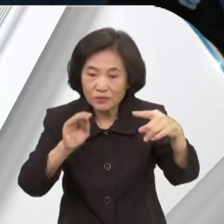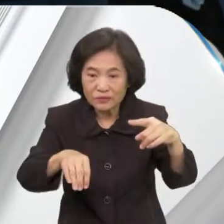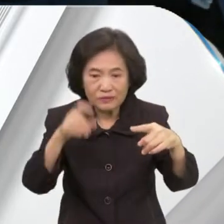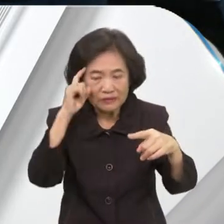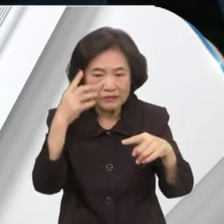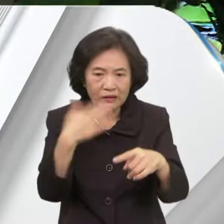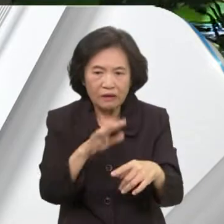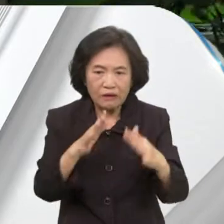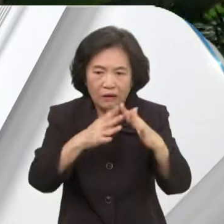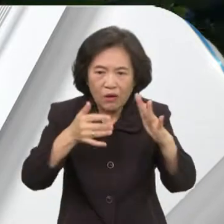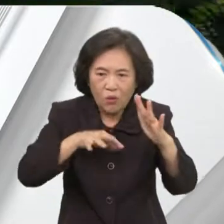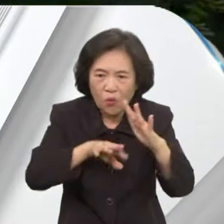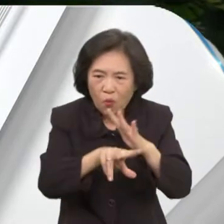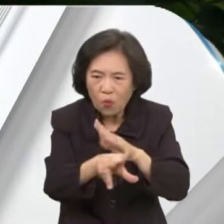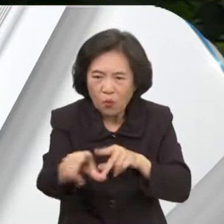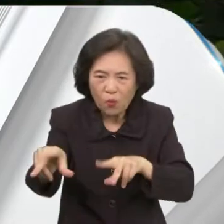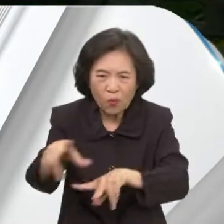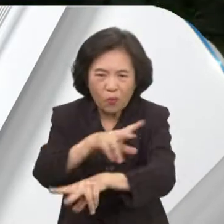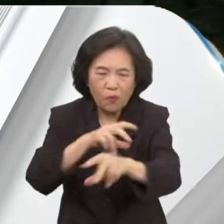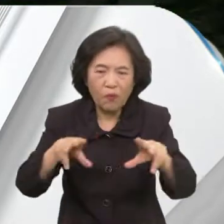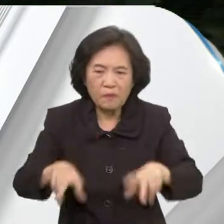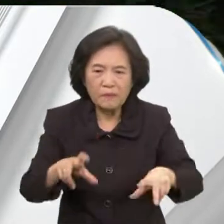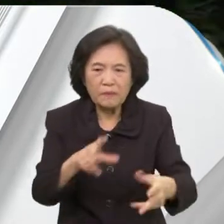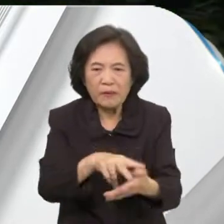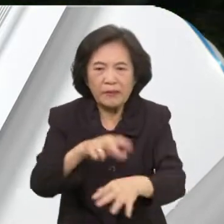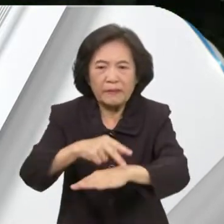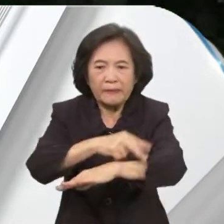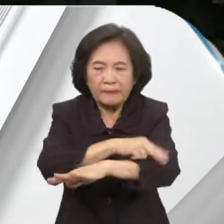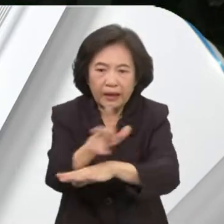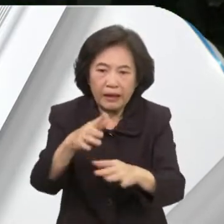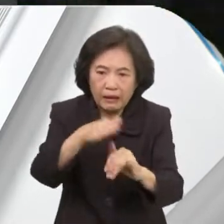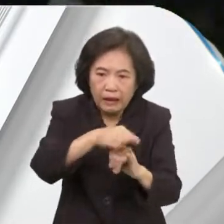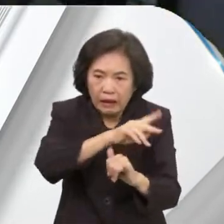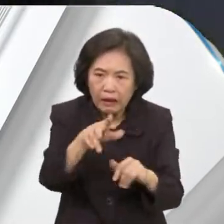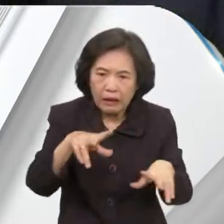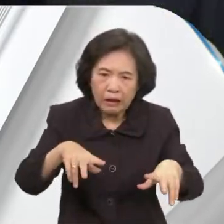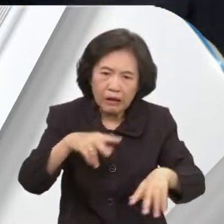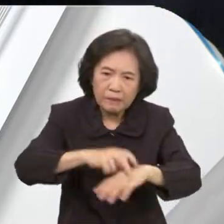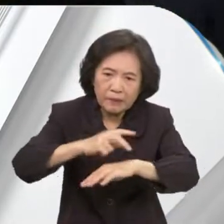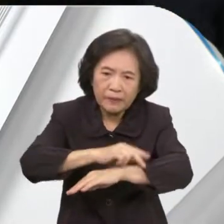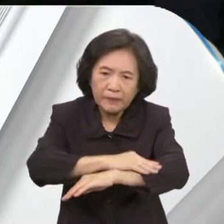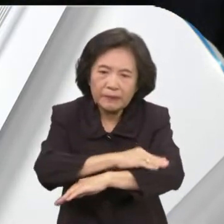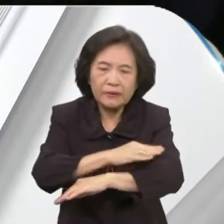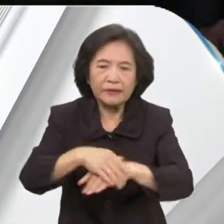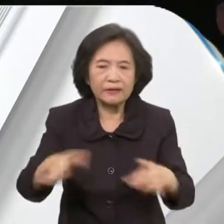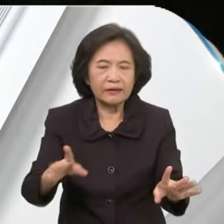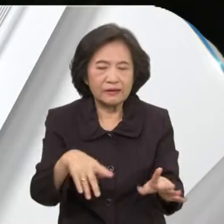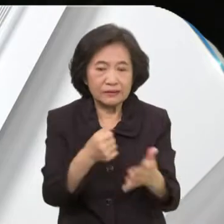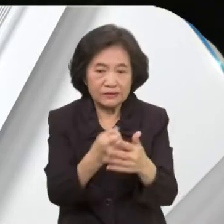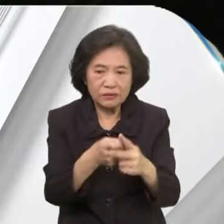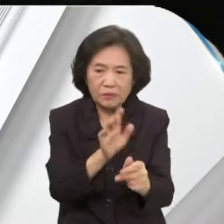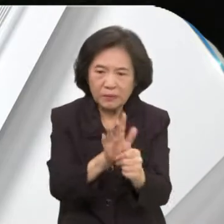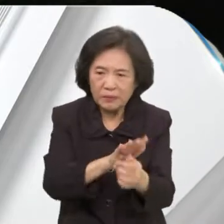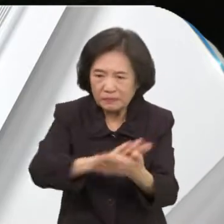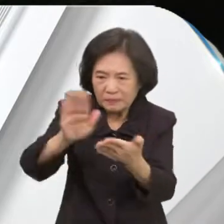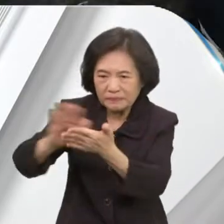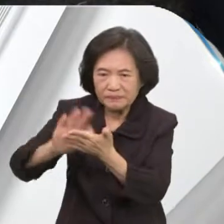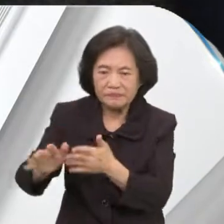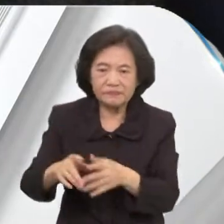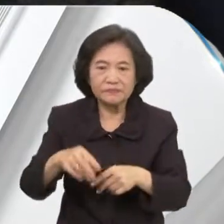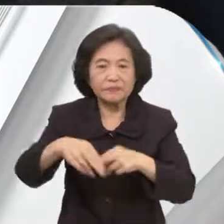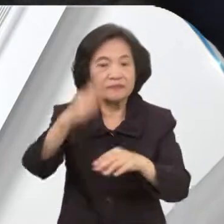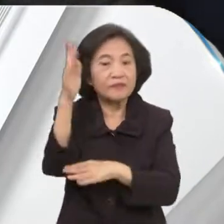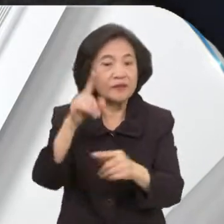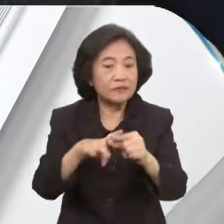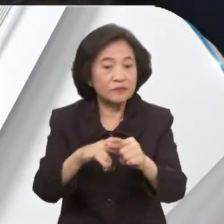唔但像叶片下起思维，甚至连体将破起弄死的看到。生态职工自发性退休移除，行政院